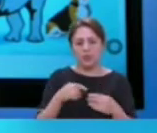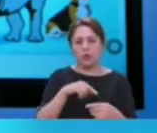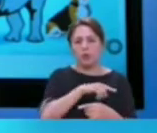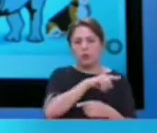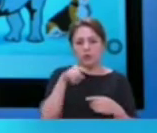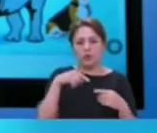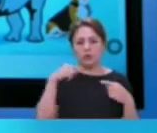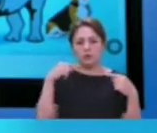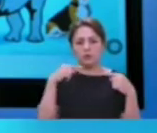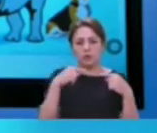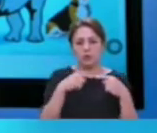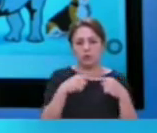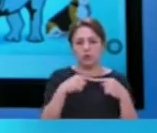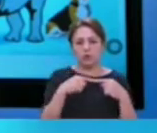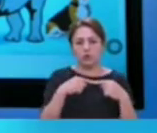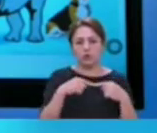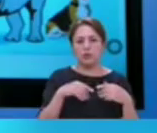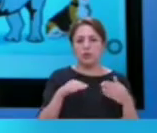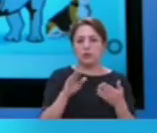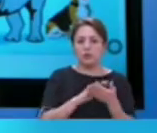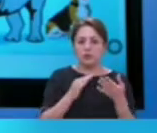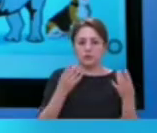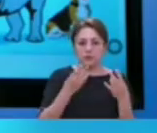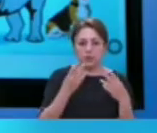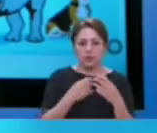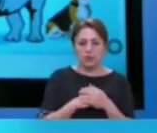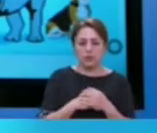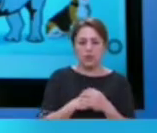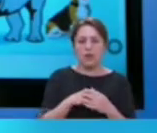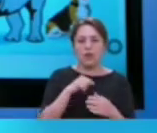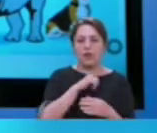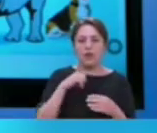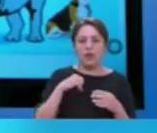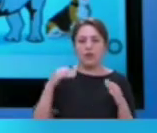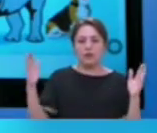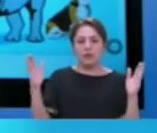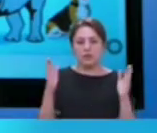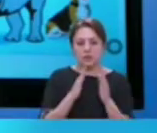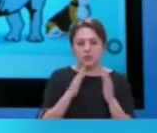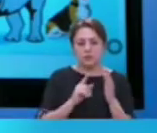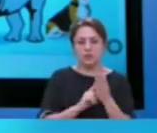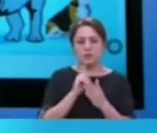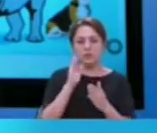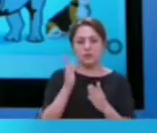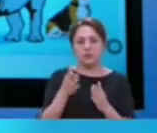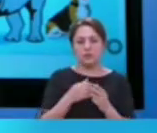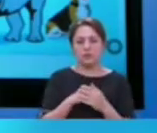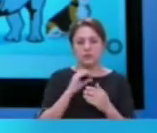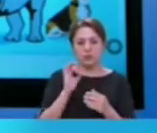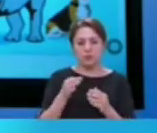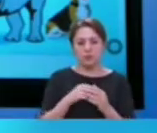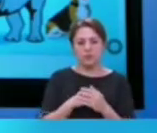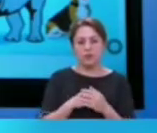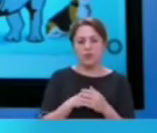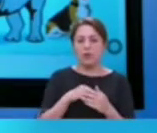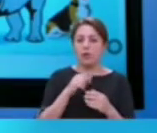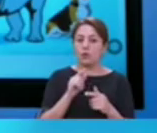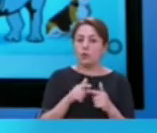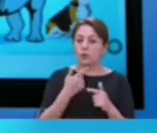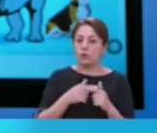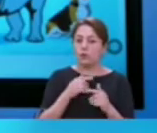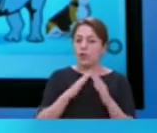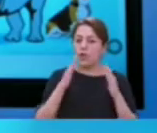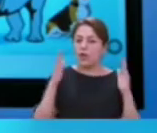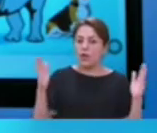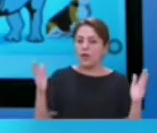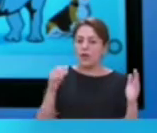mos vaznlarni, demak, joylashimiz kerak. Xo'sh, eng kichkinasidan boshlaganimiz ma'qul, to'g'rimi? Yoki eng kattasidan